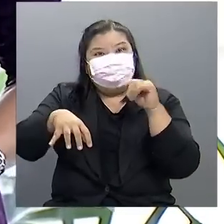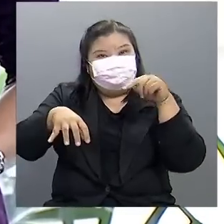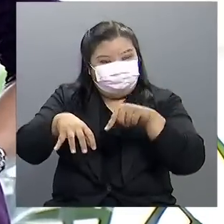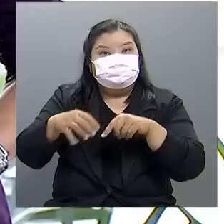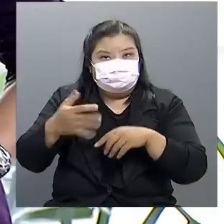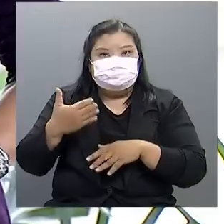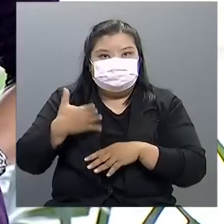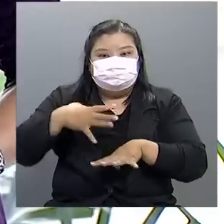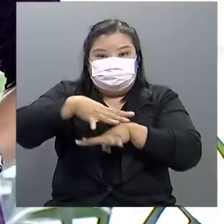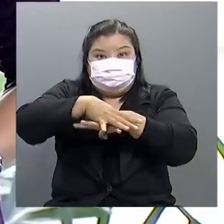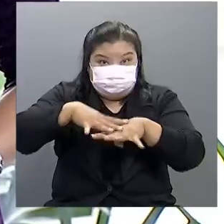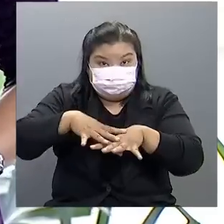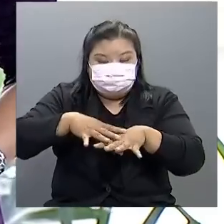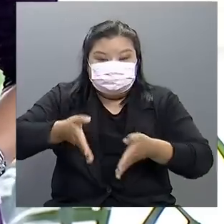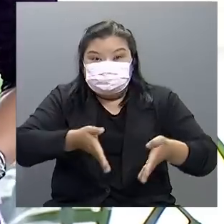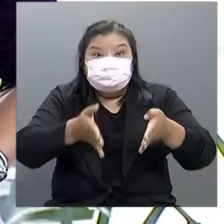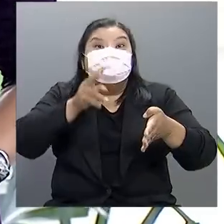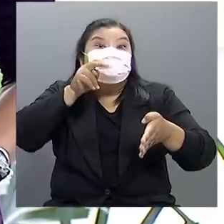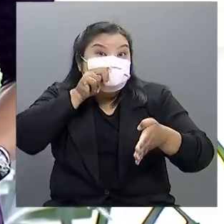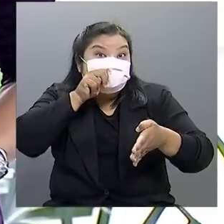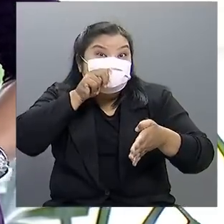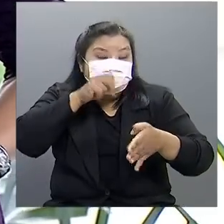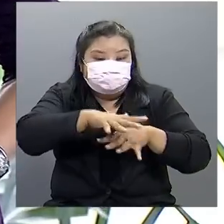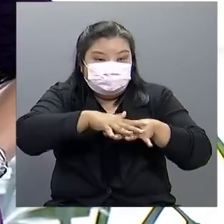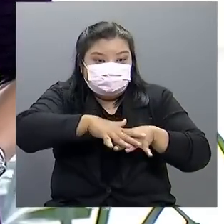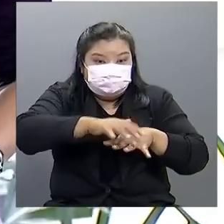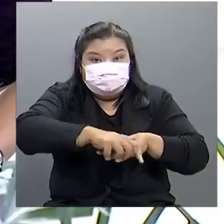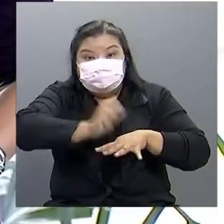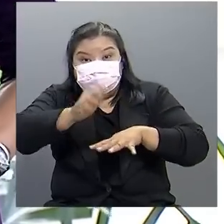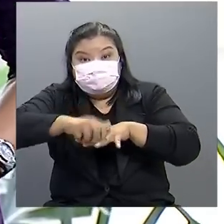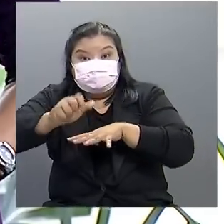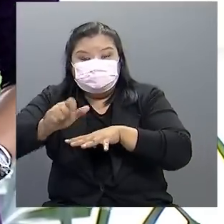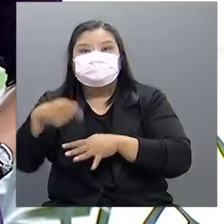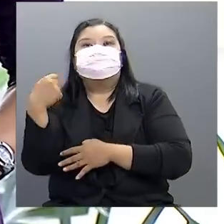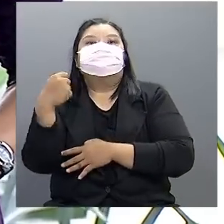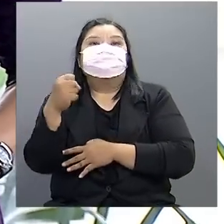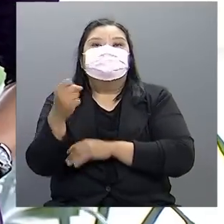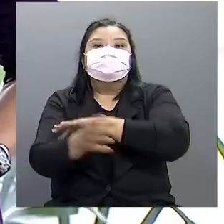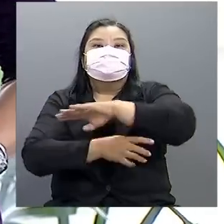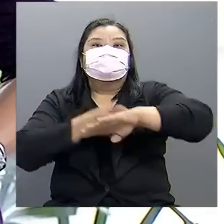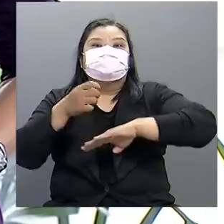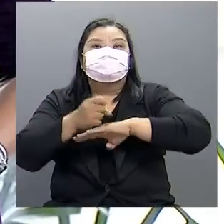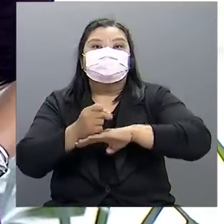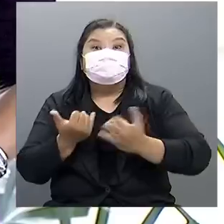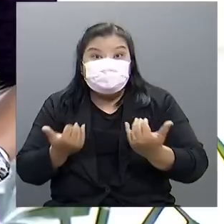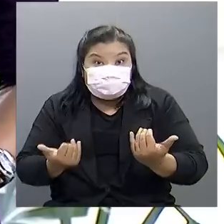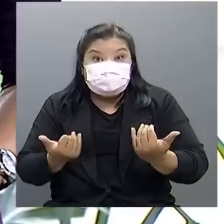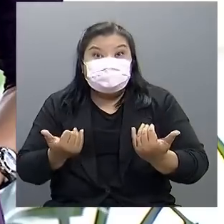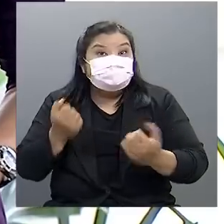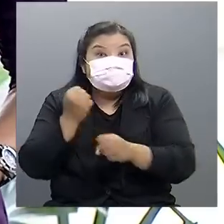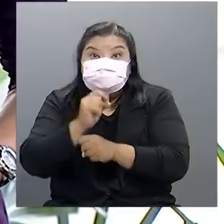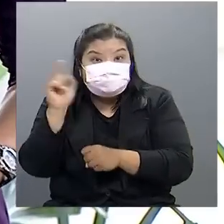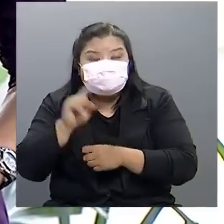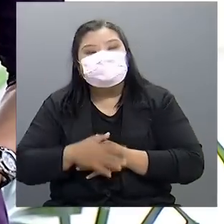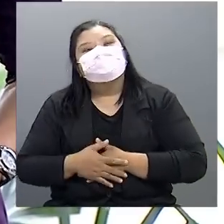นช้วบานเขาก็เดือดร้อนกันใช่ไคะเด๋ยคนตกลมตกท่อล่าสุดวันนี้เอาอุปกรณ์ชิ้นใหม่ไปใส่